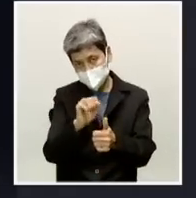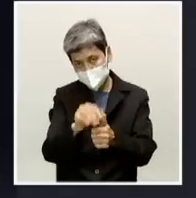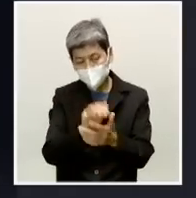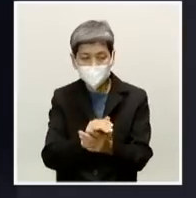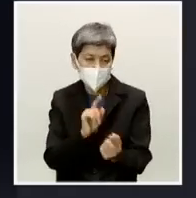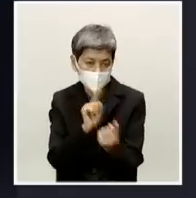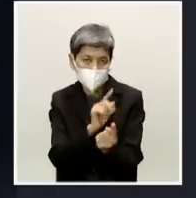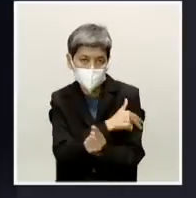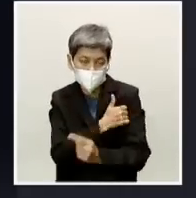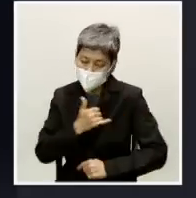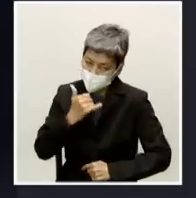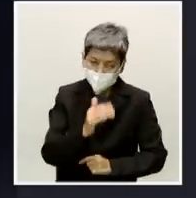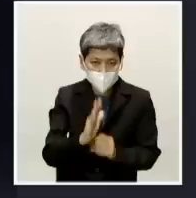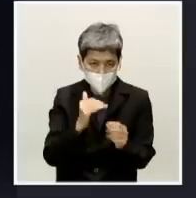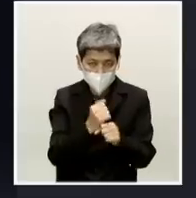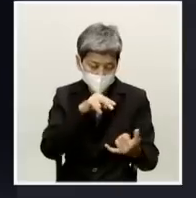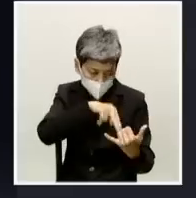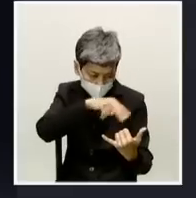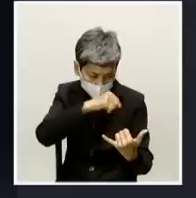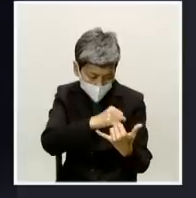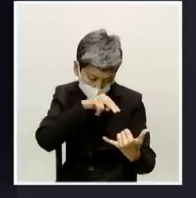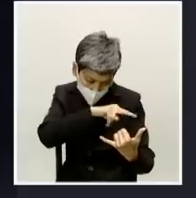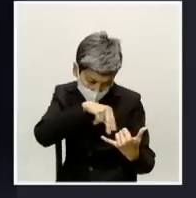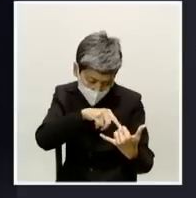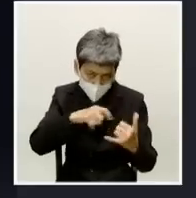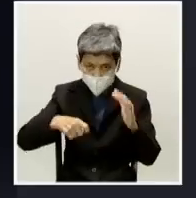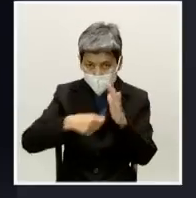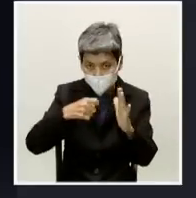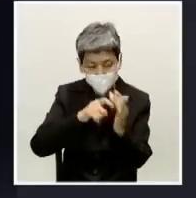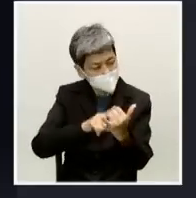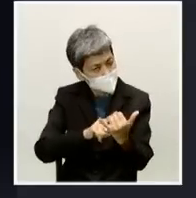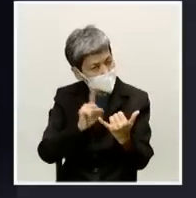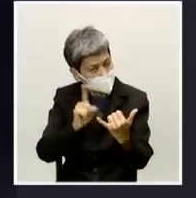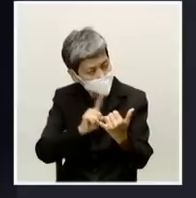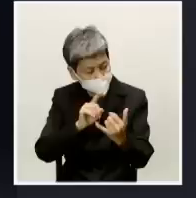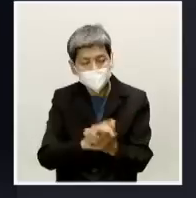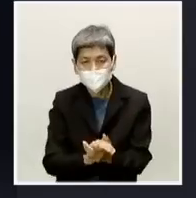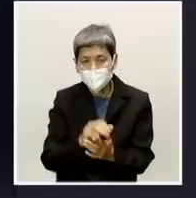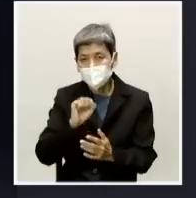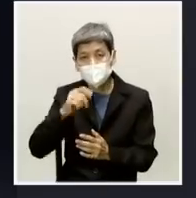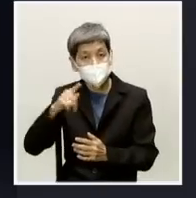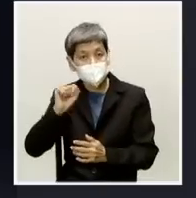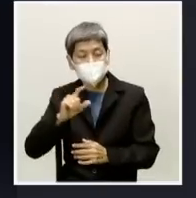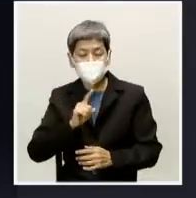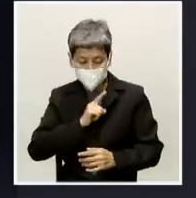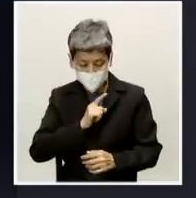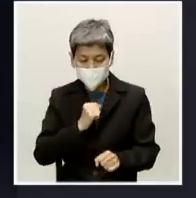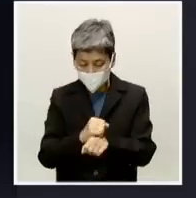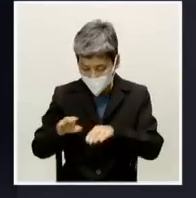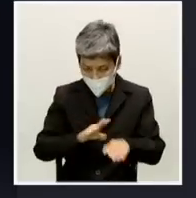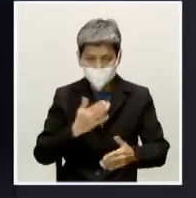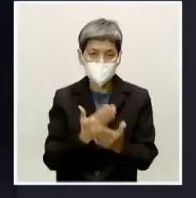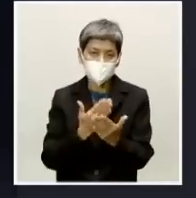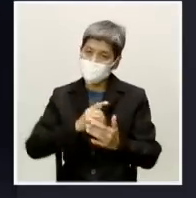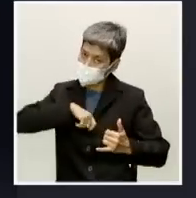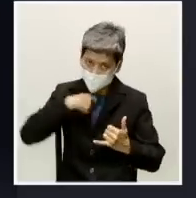ข้ารับการตรวจทางห้องปฏิบัติการเพื่อวินิจฉัยหาสาเหตุที่แท้จริงทั้งสปสช.เนี่ยเขาบอกว่าเขาพร้อมที่จะส